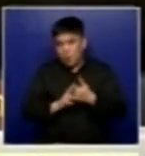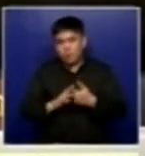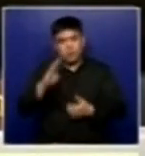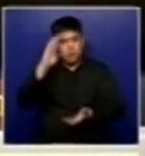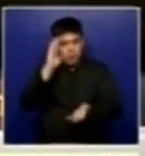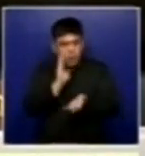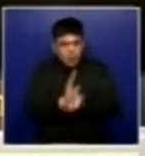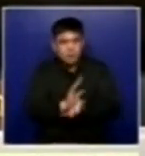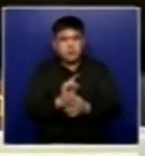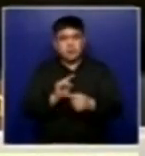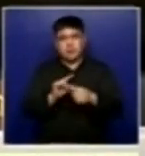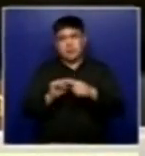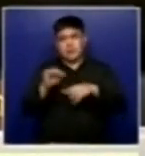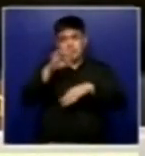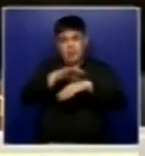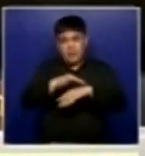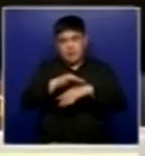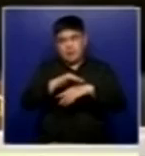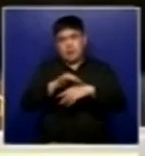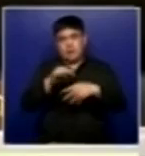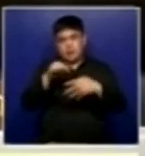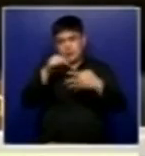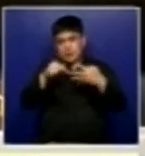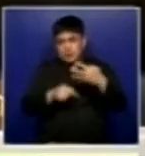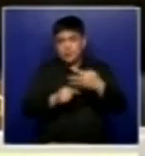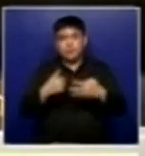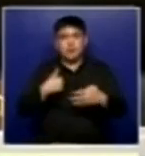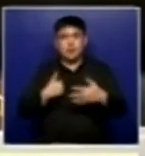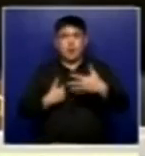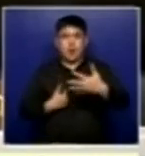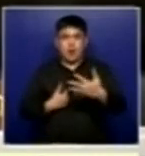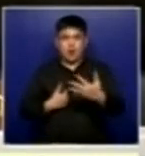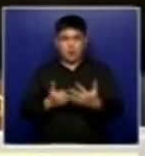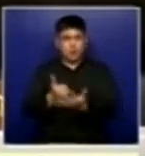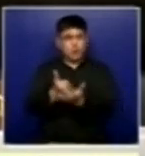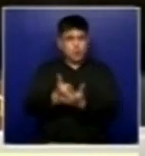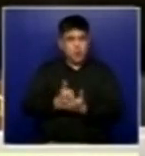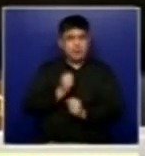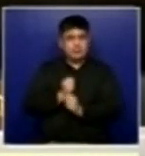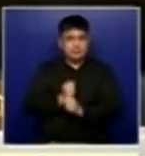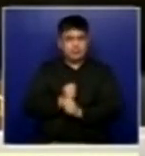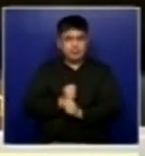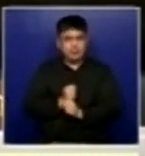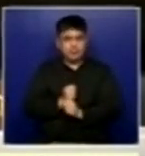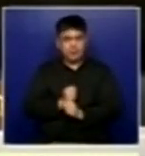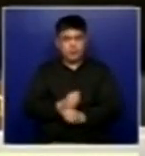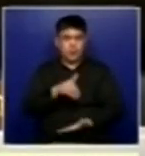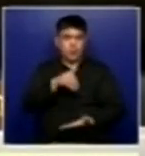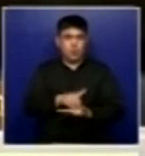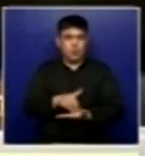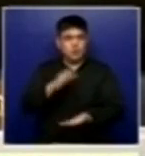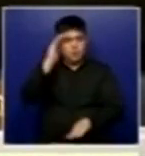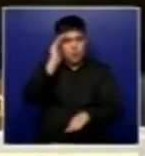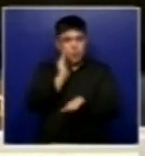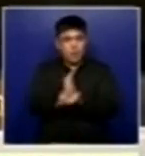ราบปรามสารวัตรสืบสวนของสถานีตำรวจนครบาลทุ่งมหาเมฆรวม5นายไปช่วยราชการนะครับที่ศูนย์ราชการกองบัญชาการตำรวจนครบาล